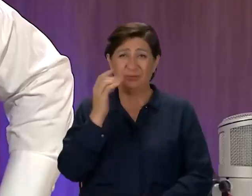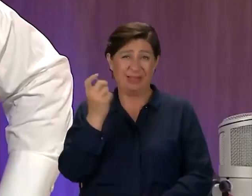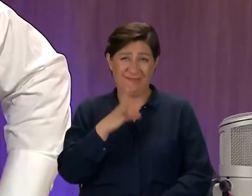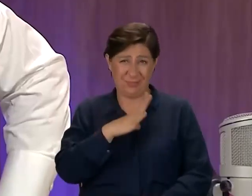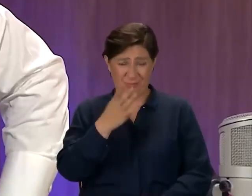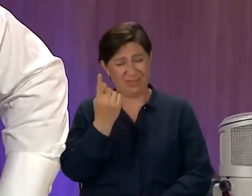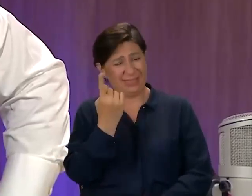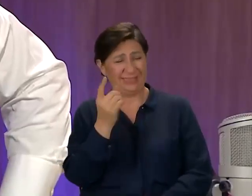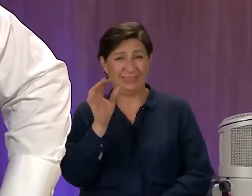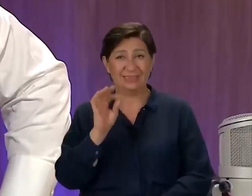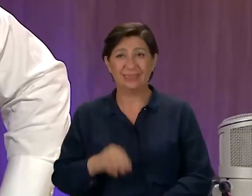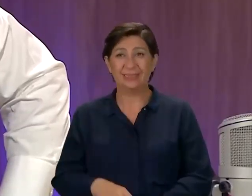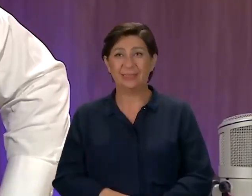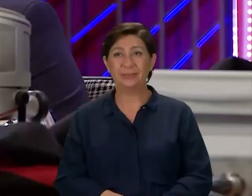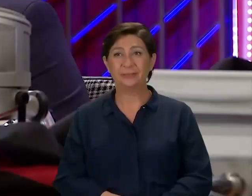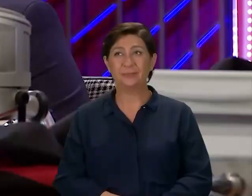tanesini yapalım. Ha. La minör.